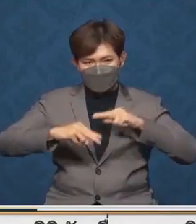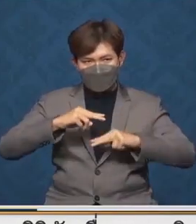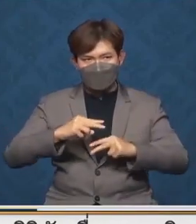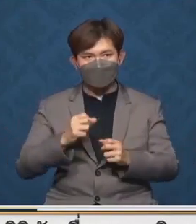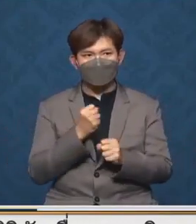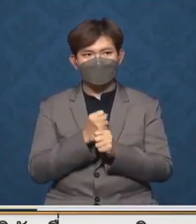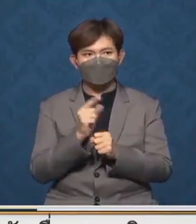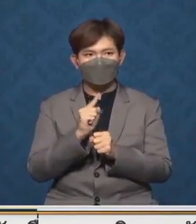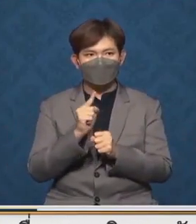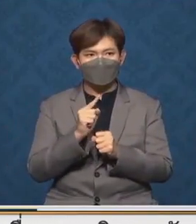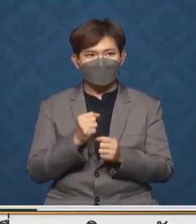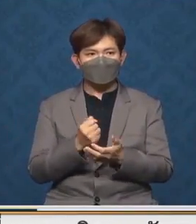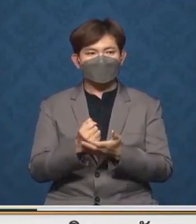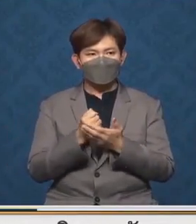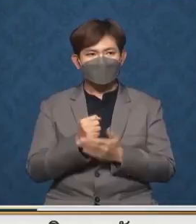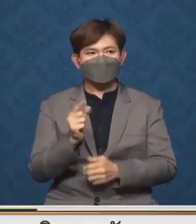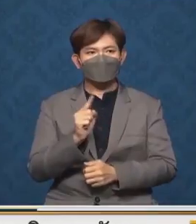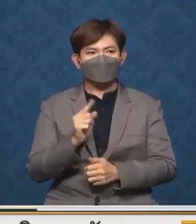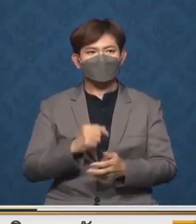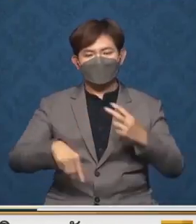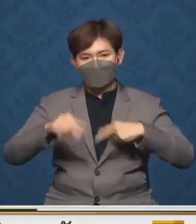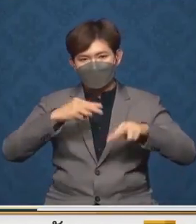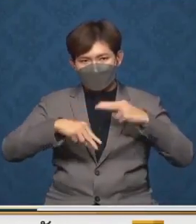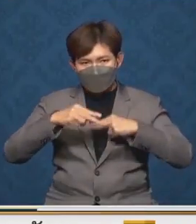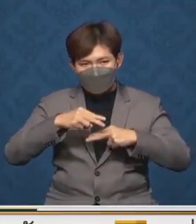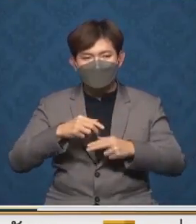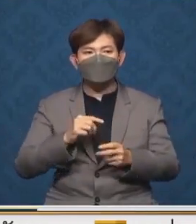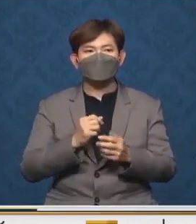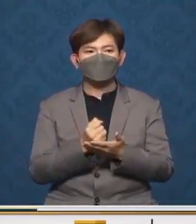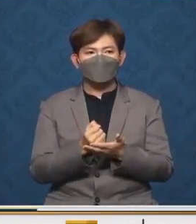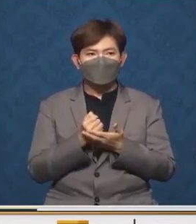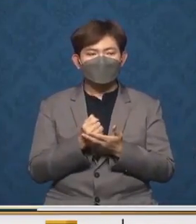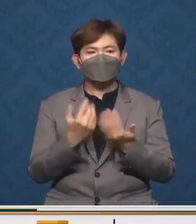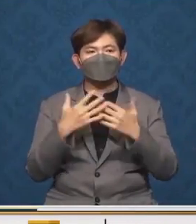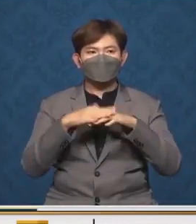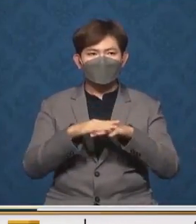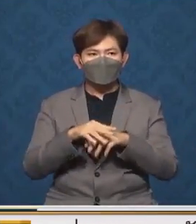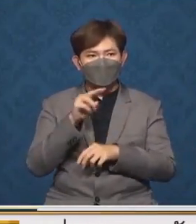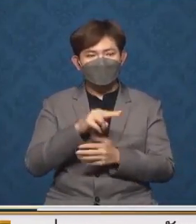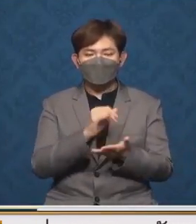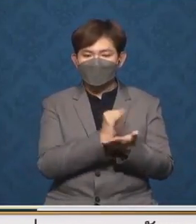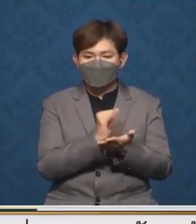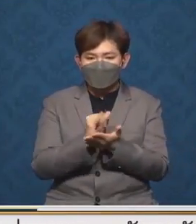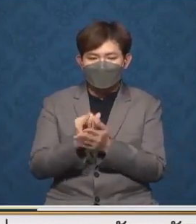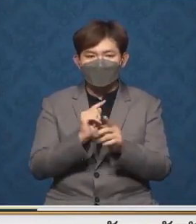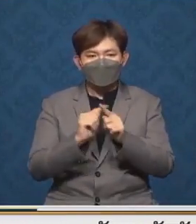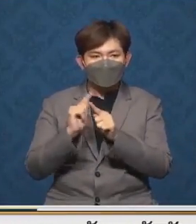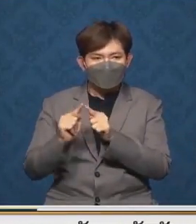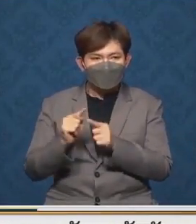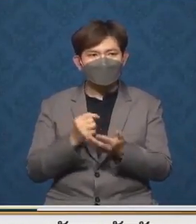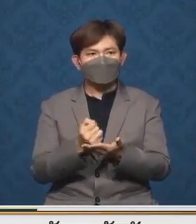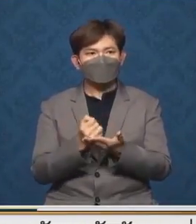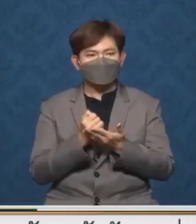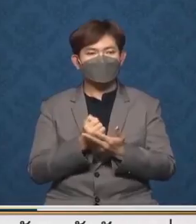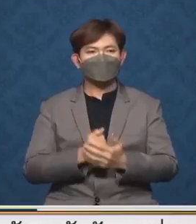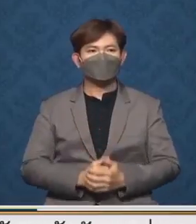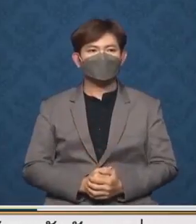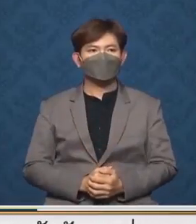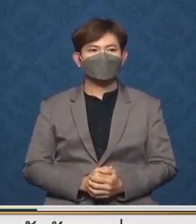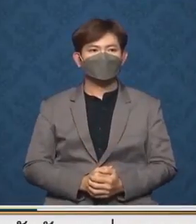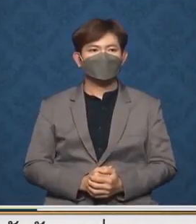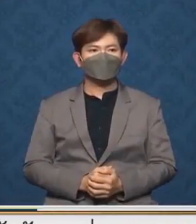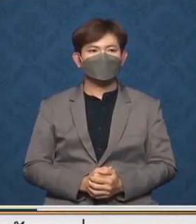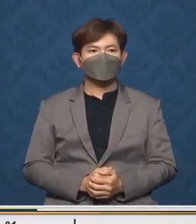ไปสวนละไม้52ด้วยค่ะให้การดูแลช่วยเหลือประสานงานหาเตียงหาสถานที่รักษาพยาบาลให้ค่ะ ก็เป็นอีก